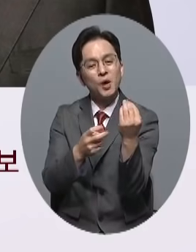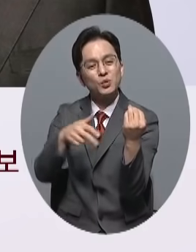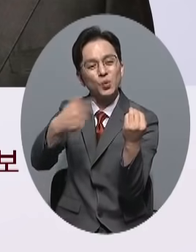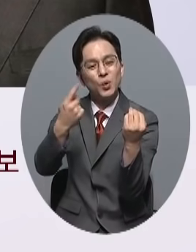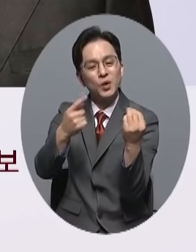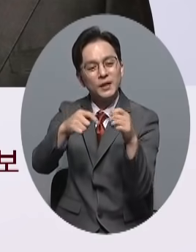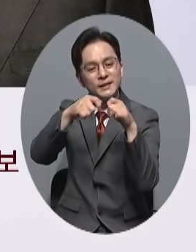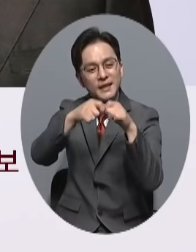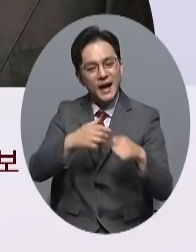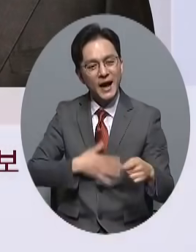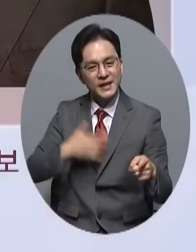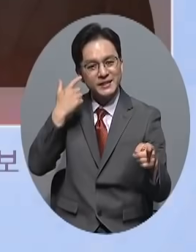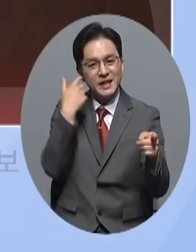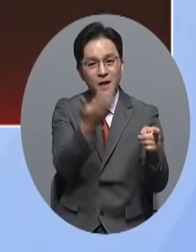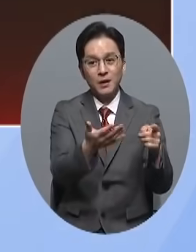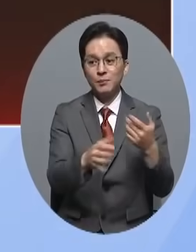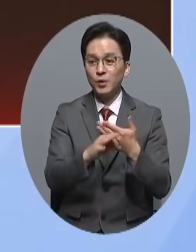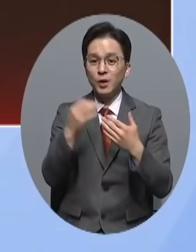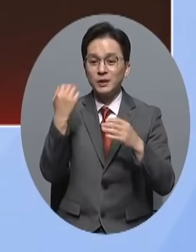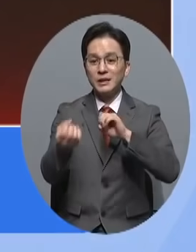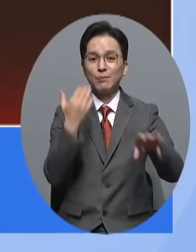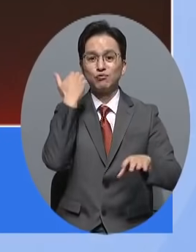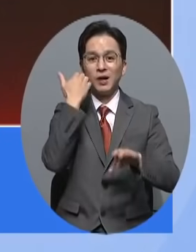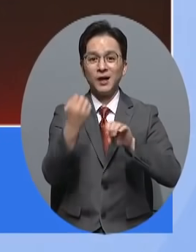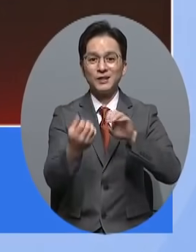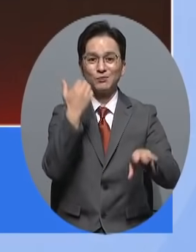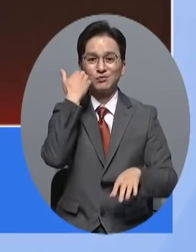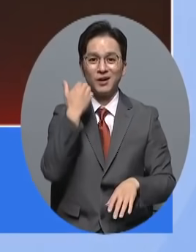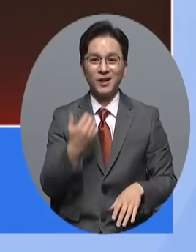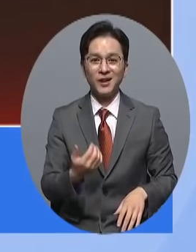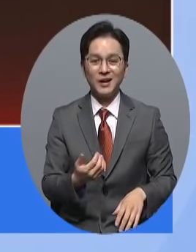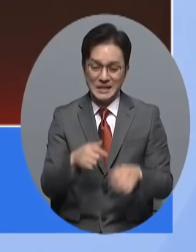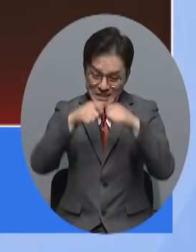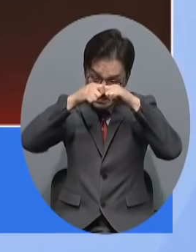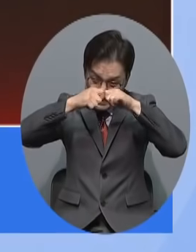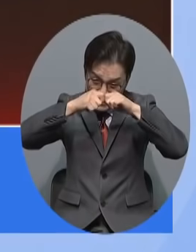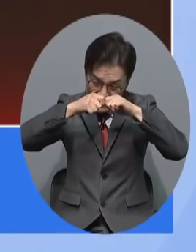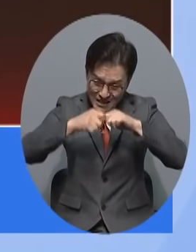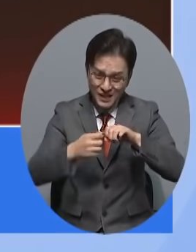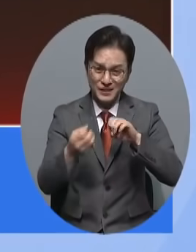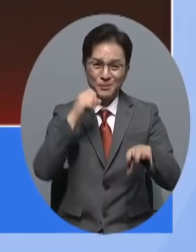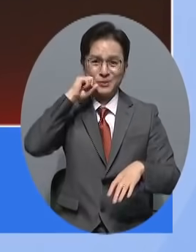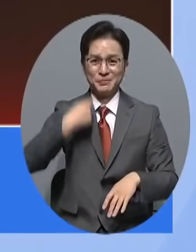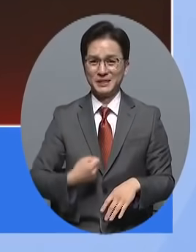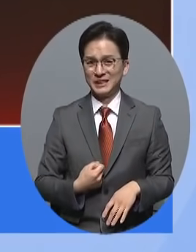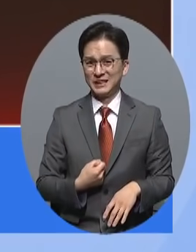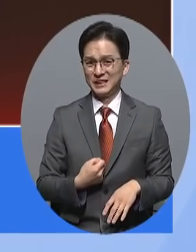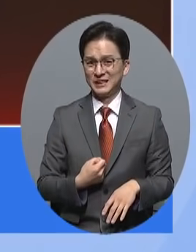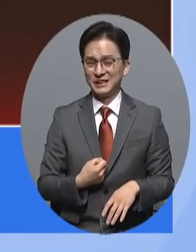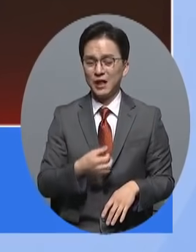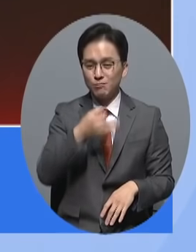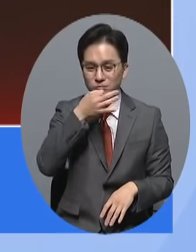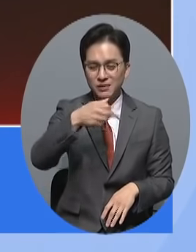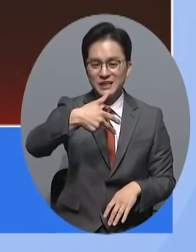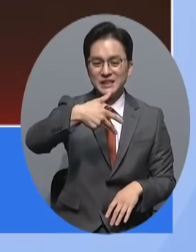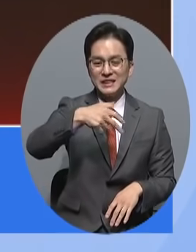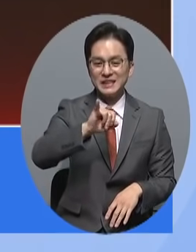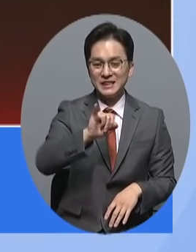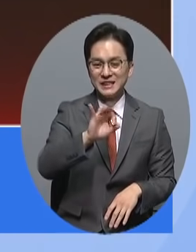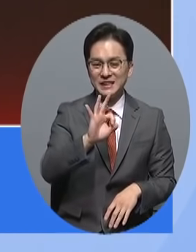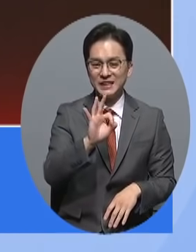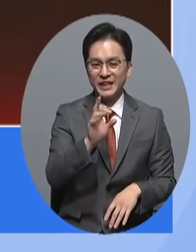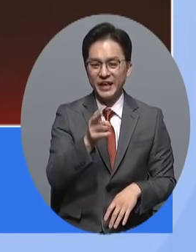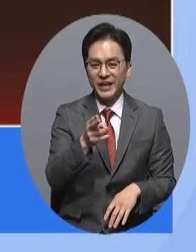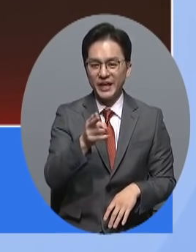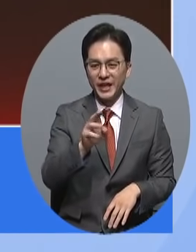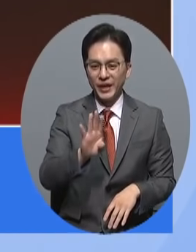좀 더 포괄적인 개념으로 준비 안 된 후보라고 좀 이렇게 공격하려면 해야 되는데 너무 지엽적인 부분들을 끌어내서 이걸 아느냐 모르느냐로